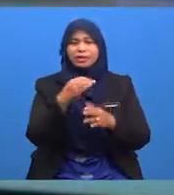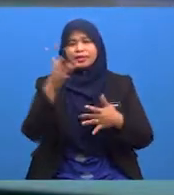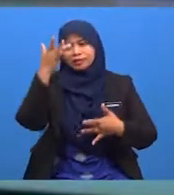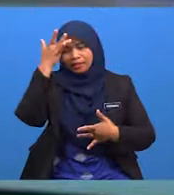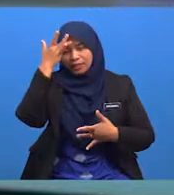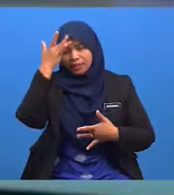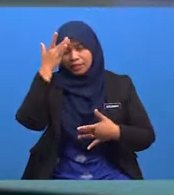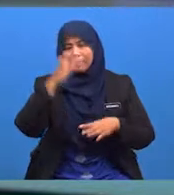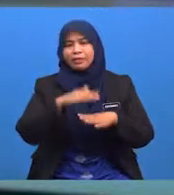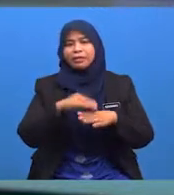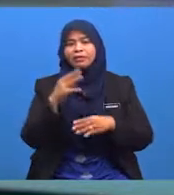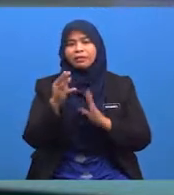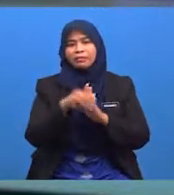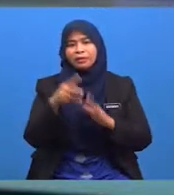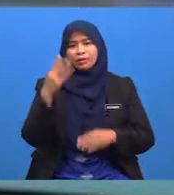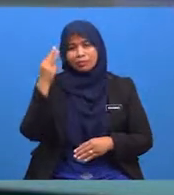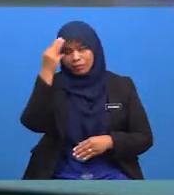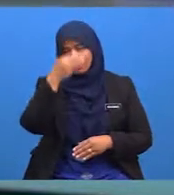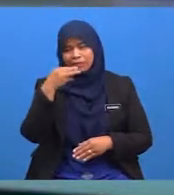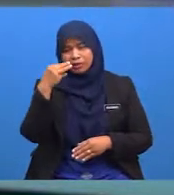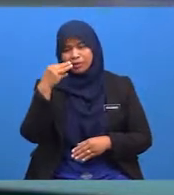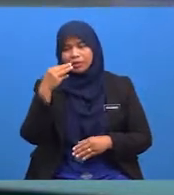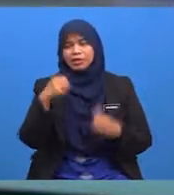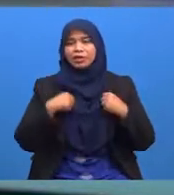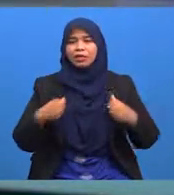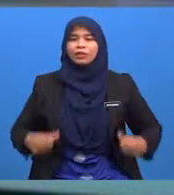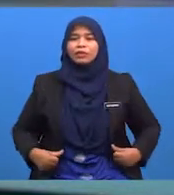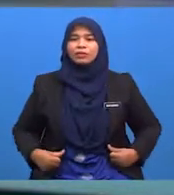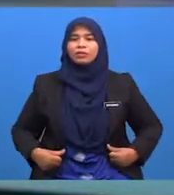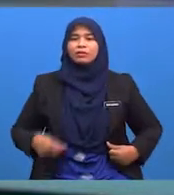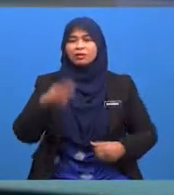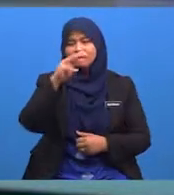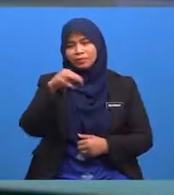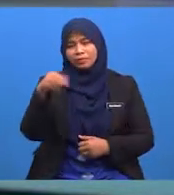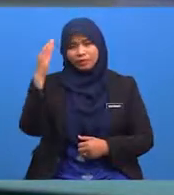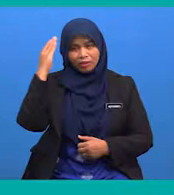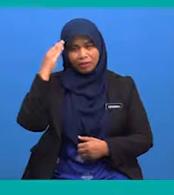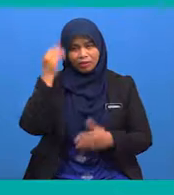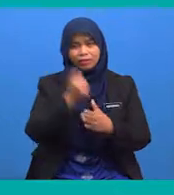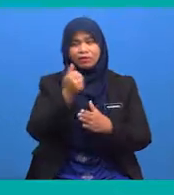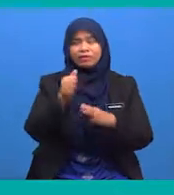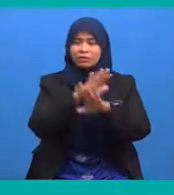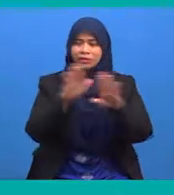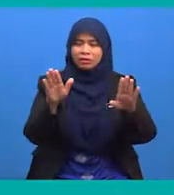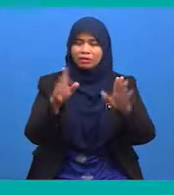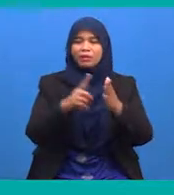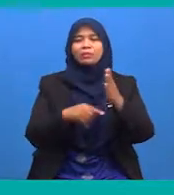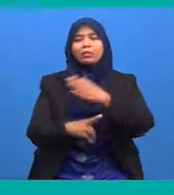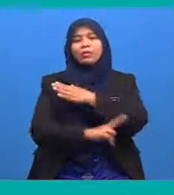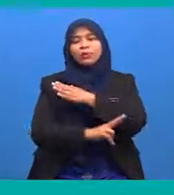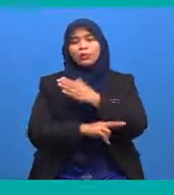kesakitan pada permukaan anggota badan. Murid-murid tahu ataupun tidak, apakah hukum menyapu balutan